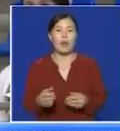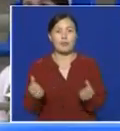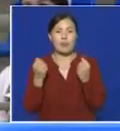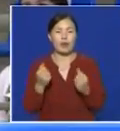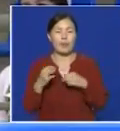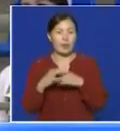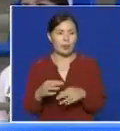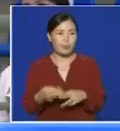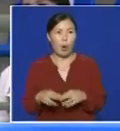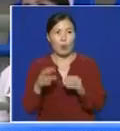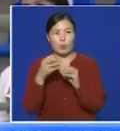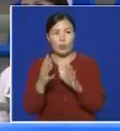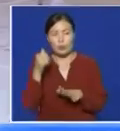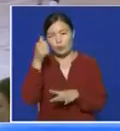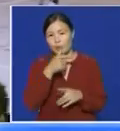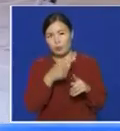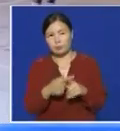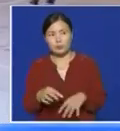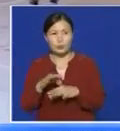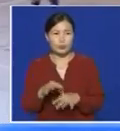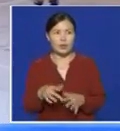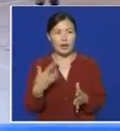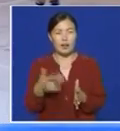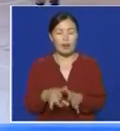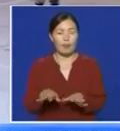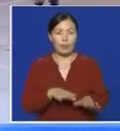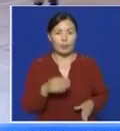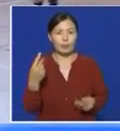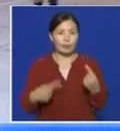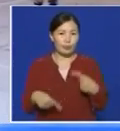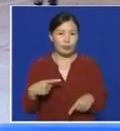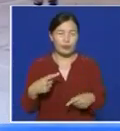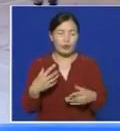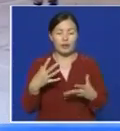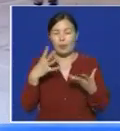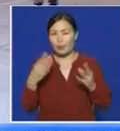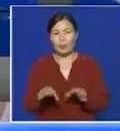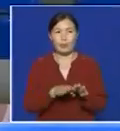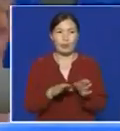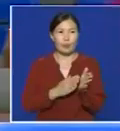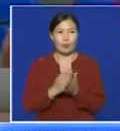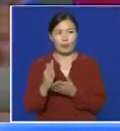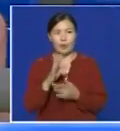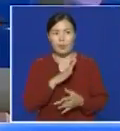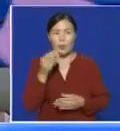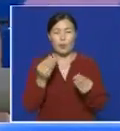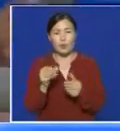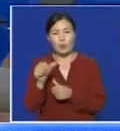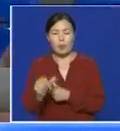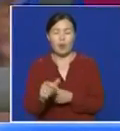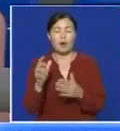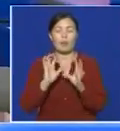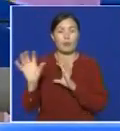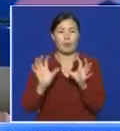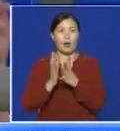Спартакиада осымен 19-шы жыл қатарынан өткізілуде. Қалалық деңгейдегі ойындар өз дәрежесінде ұйымдастырылыпты. Ойыншылардан бөлек жанкүйерлердің